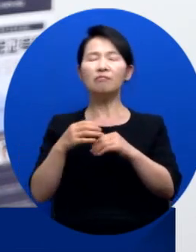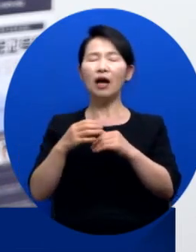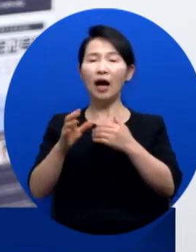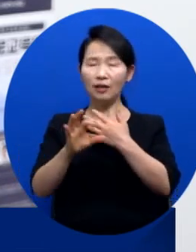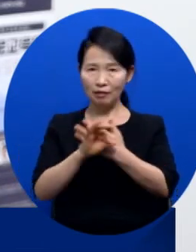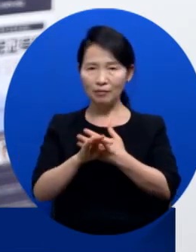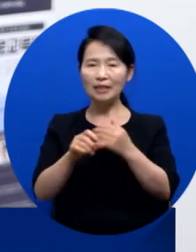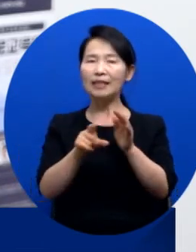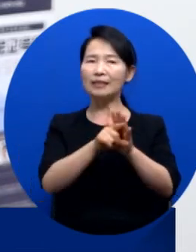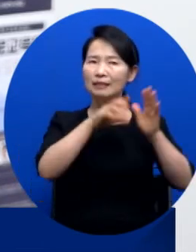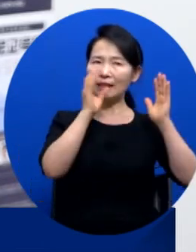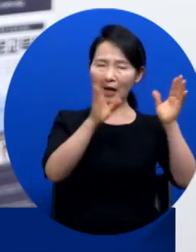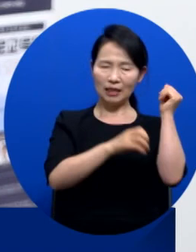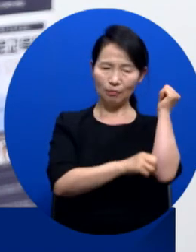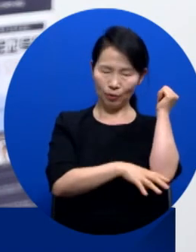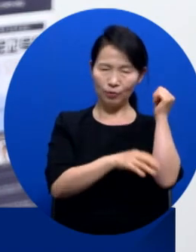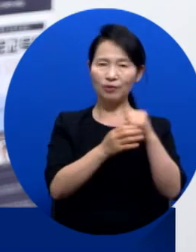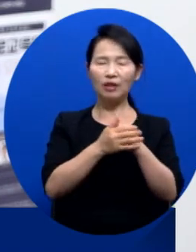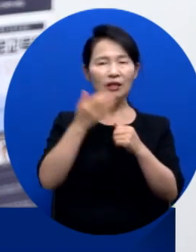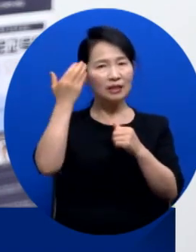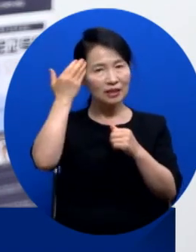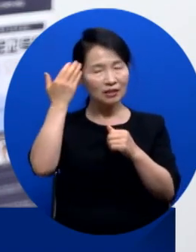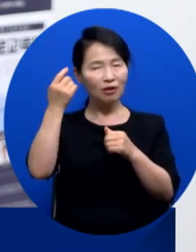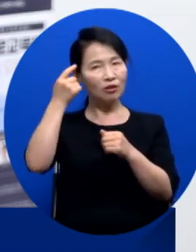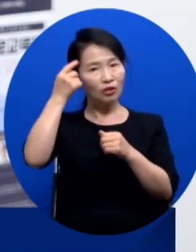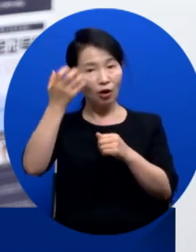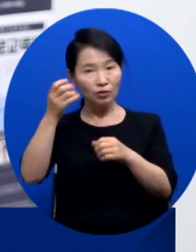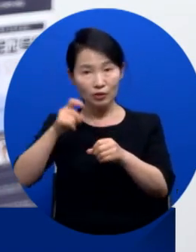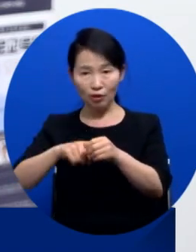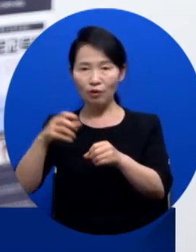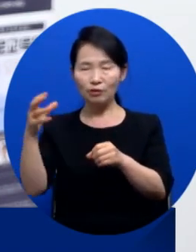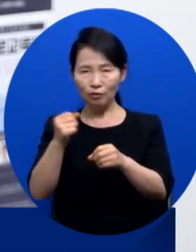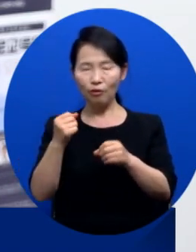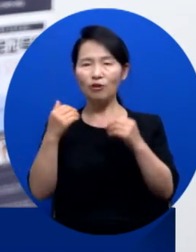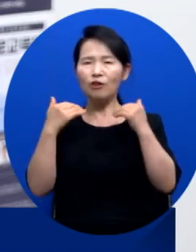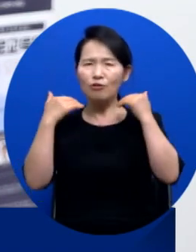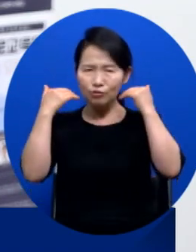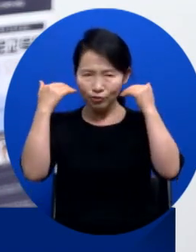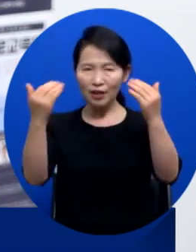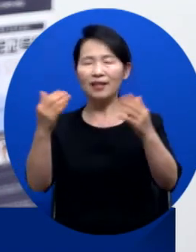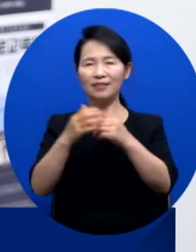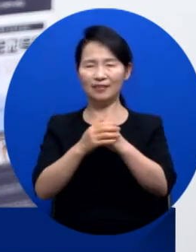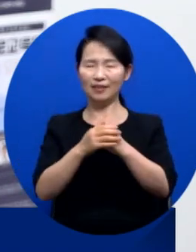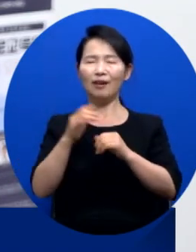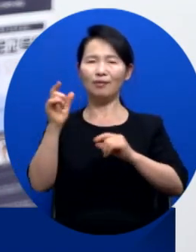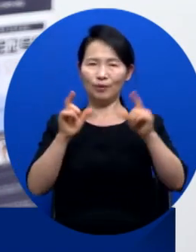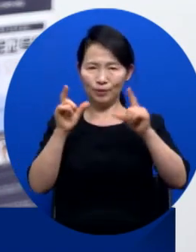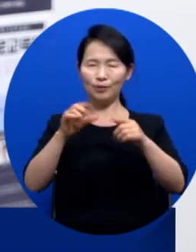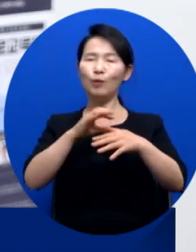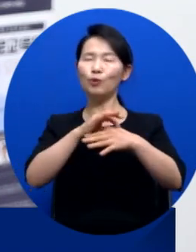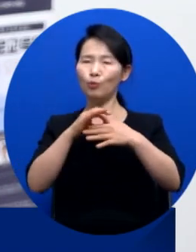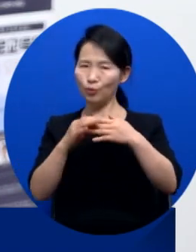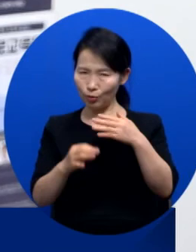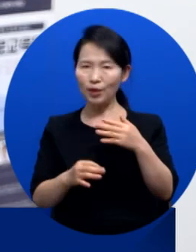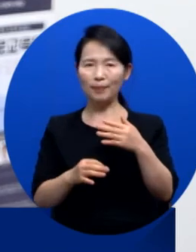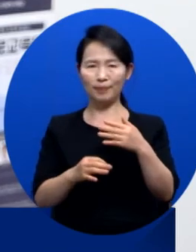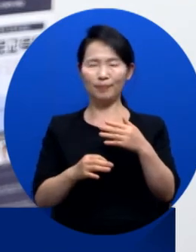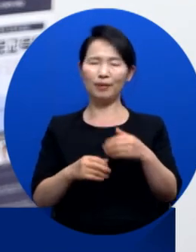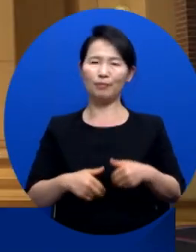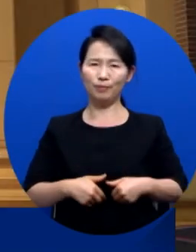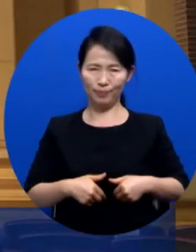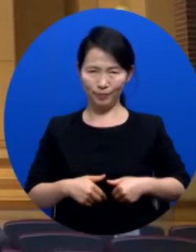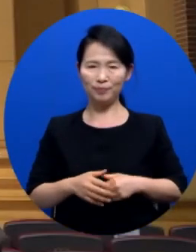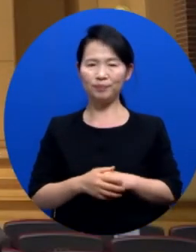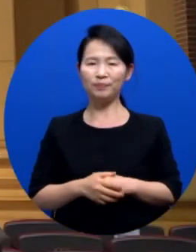기반을 갖추고 더 지적으로 영적으로 이렇게 성숙해 나갈 수 있는 그런 좋은 프로그램이라고